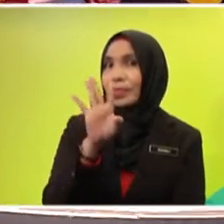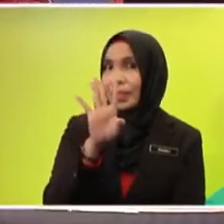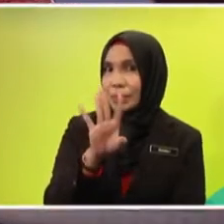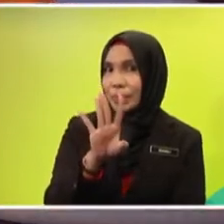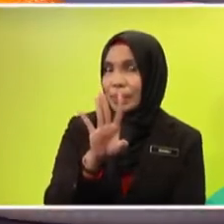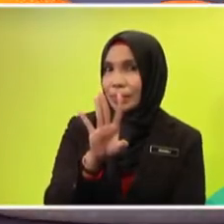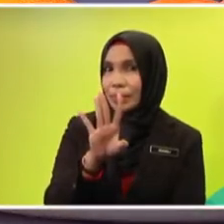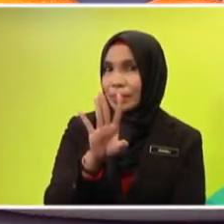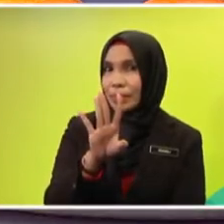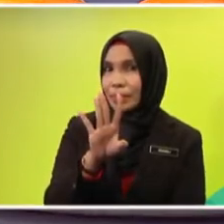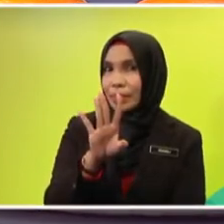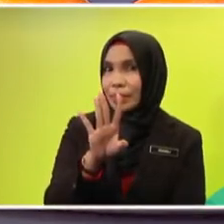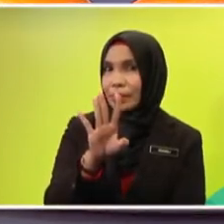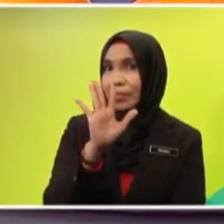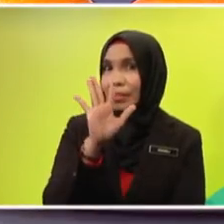1122334455